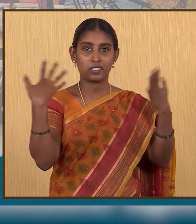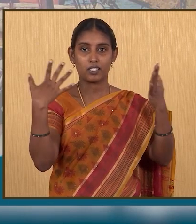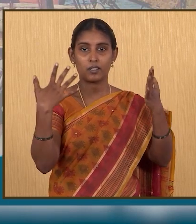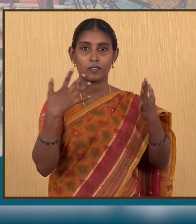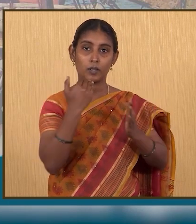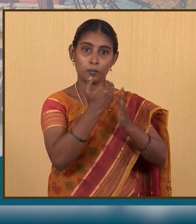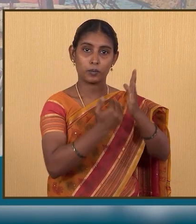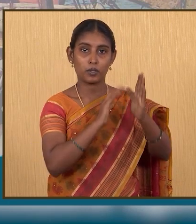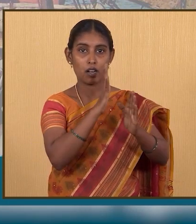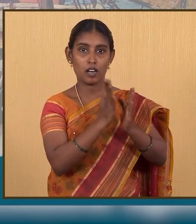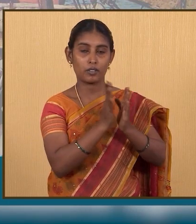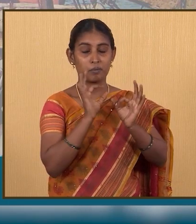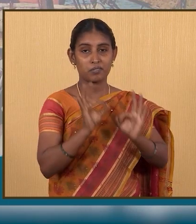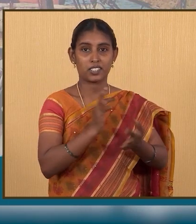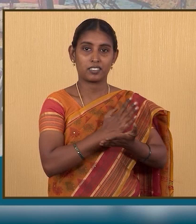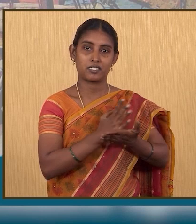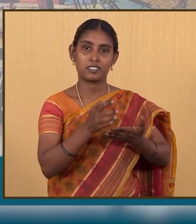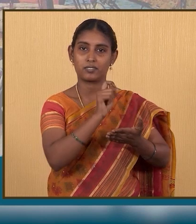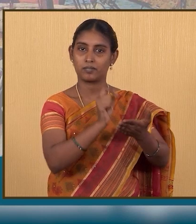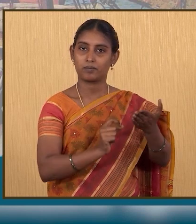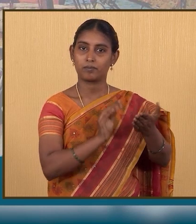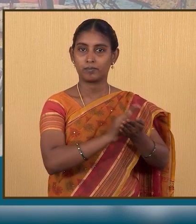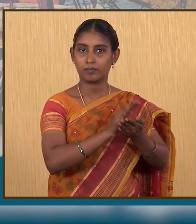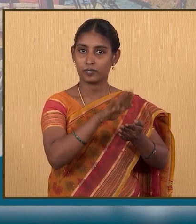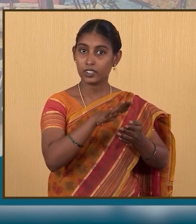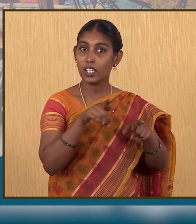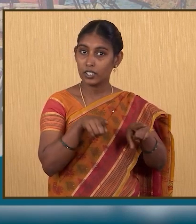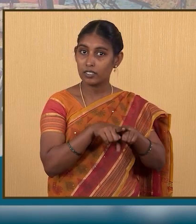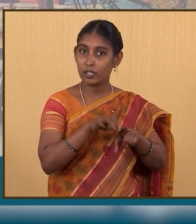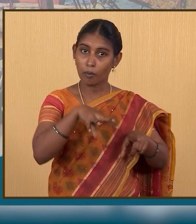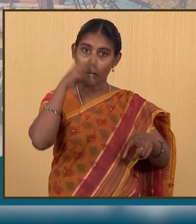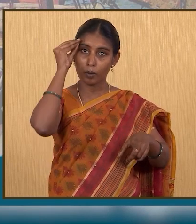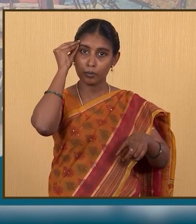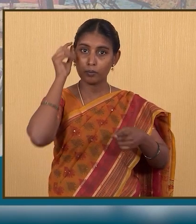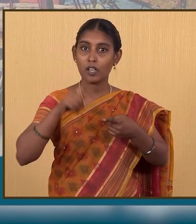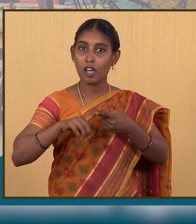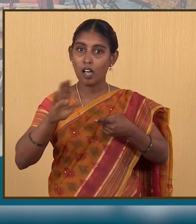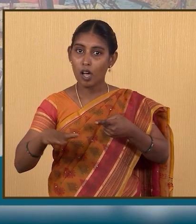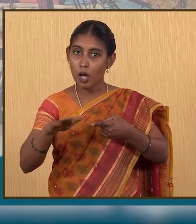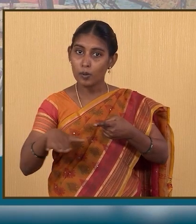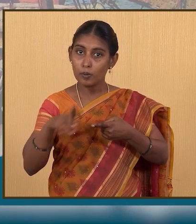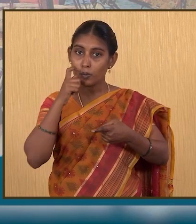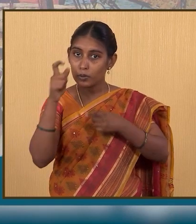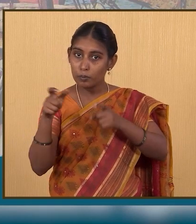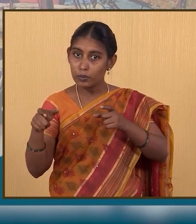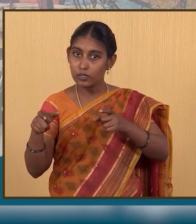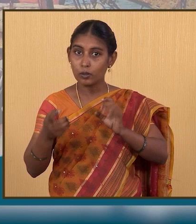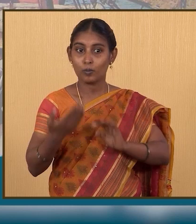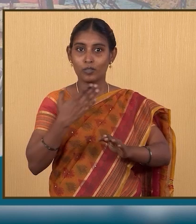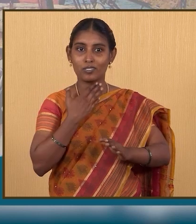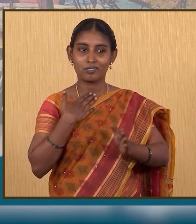வளங்களை பற்றி தெளிவாக சொல்லியிருக்காரு. இதை பற்றி தெரிஞ்சுக்கிட்ட ஐரோப்பியர்கள் நம்ம இந்தியாவுக்கு வரணும்